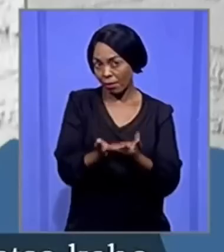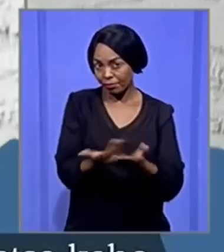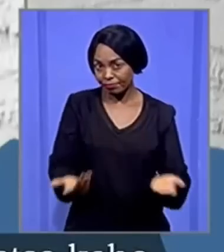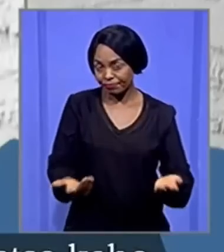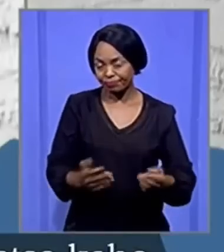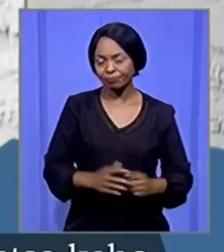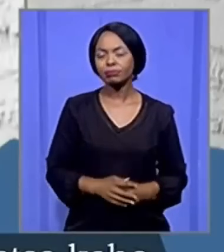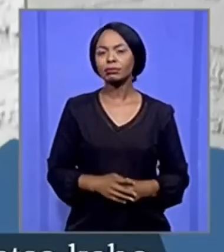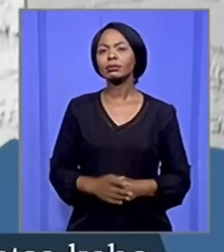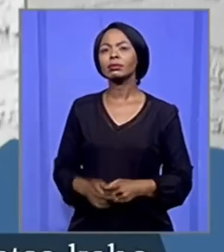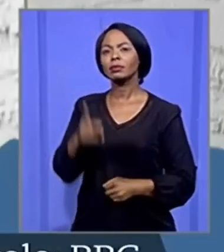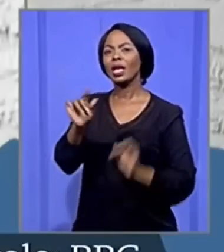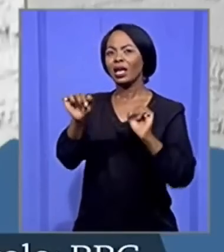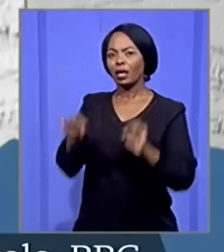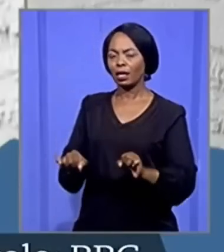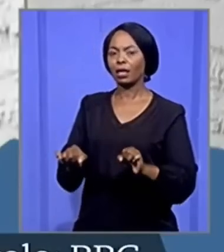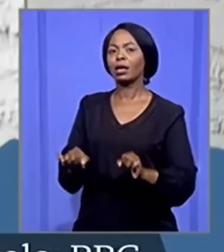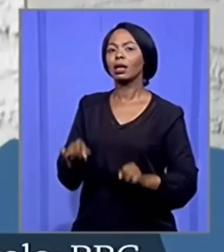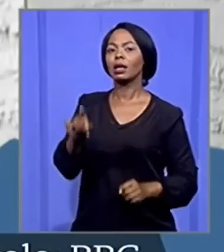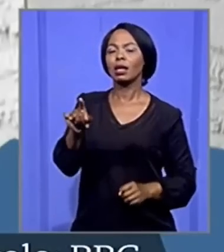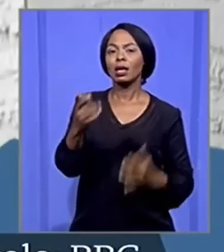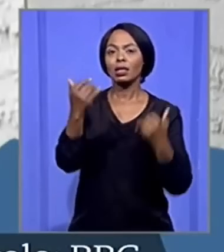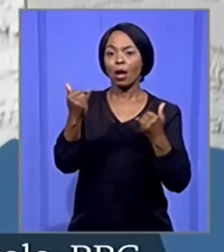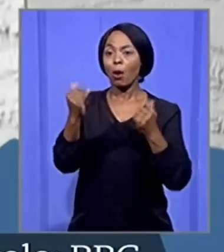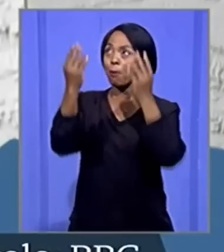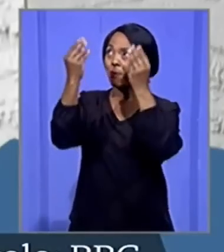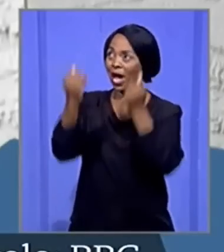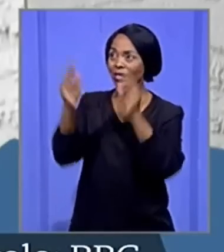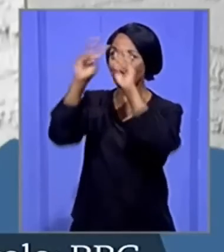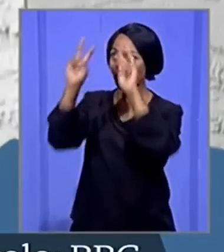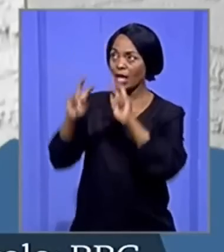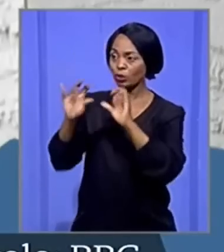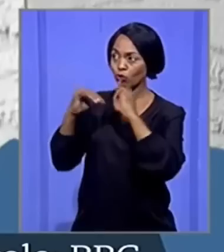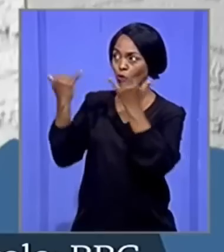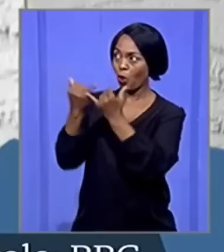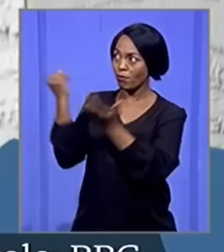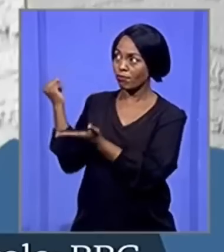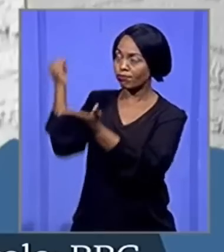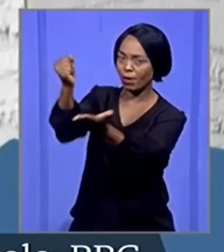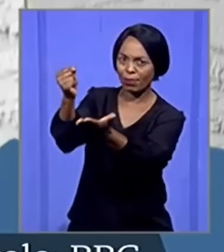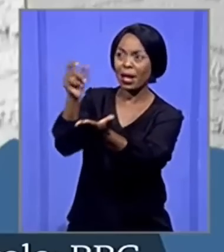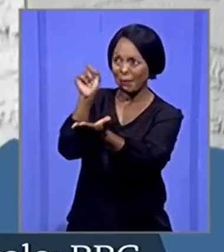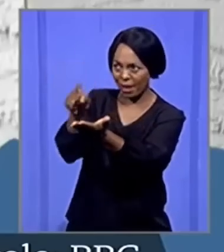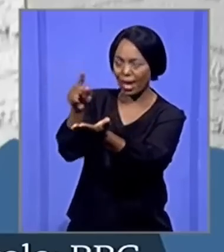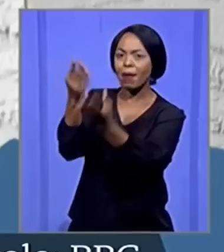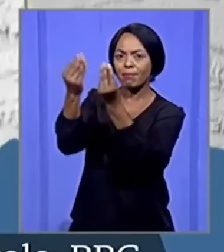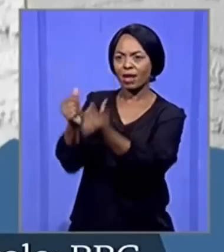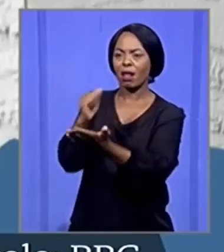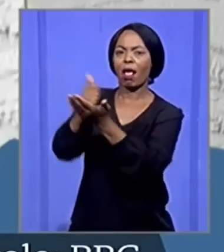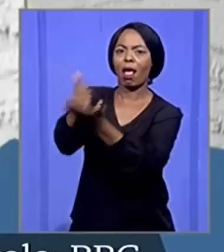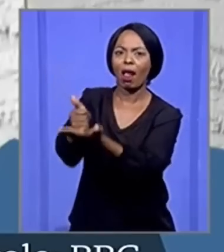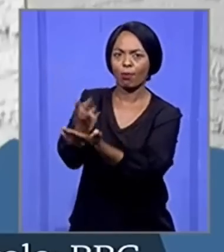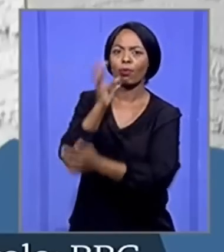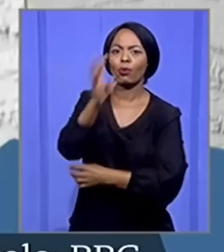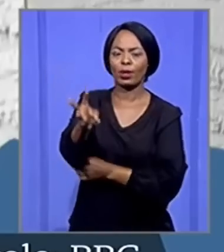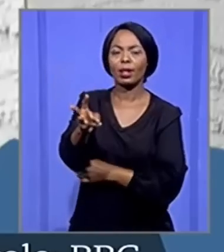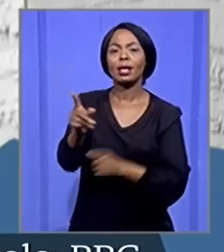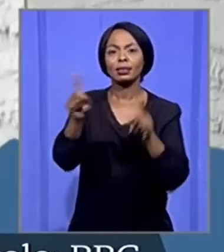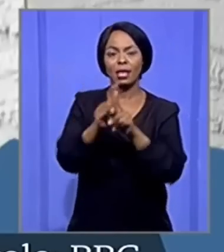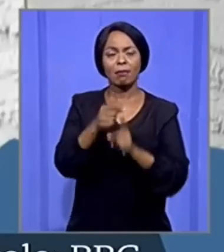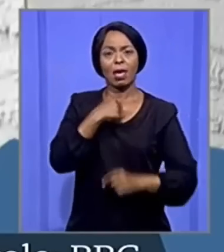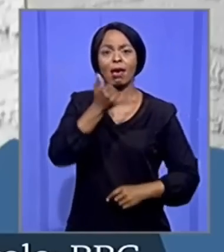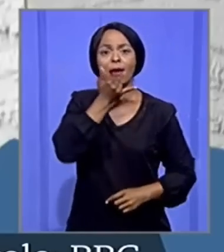no tšhelete ya gona ya Eskom e lekane e tla kgona go thuša Eskom and then re thabiša le gore ba hirile